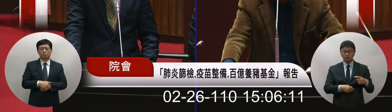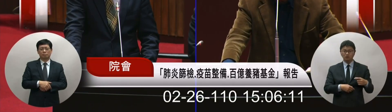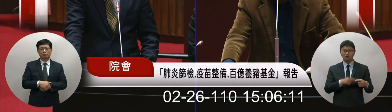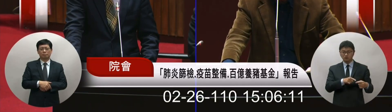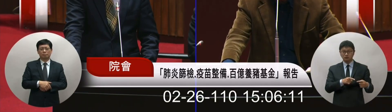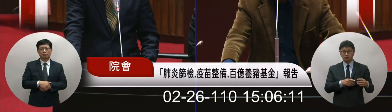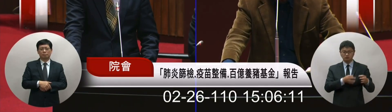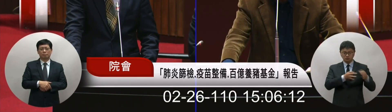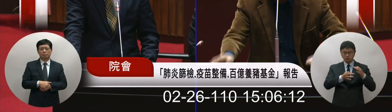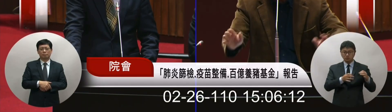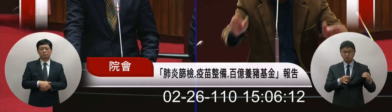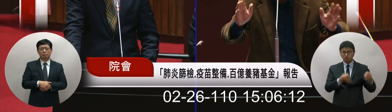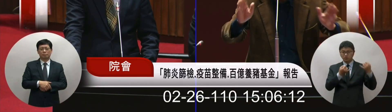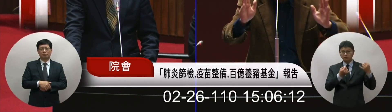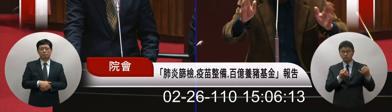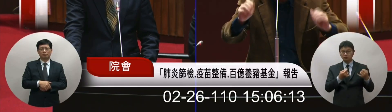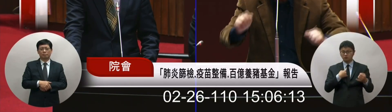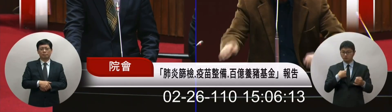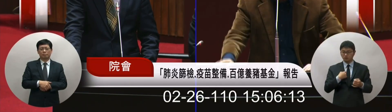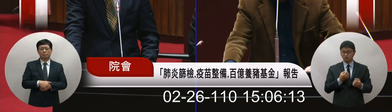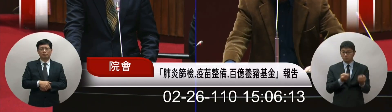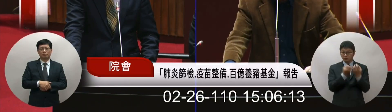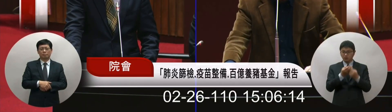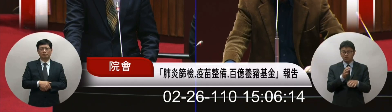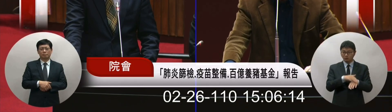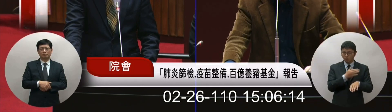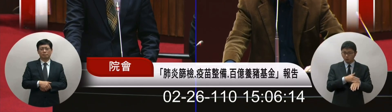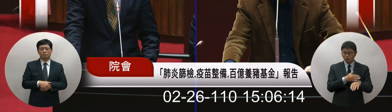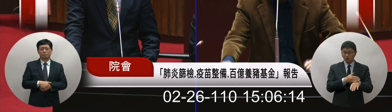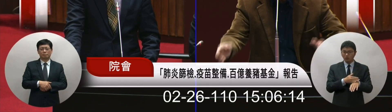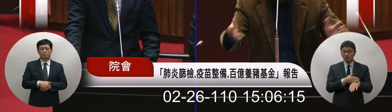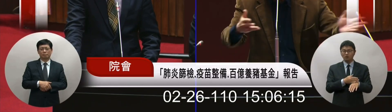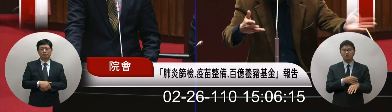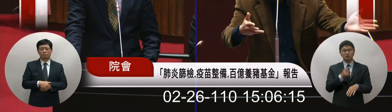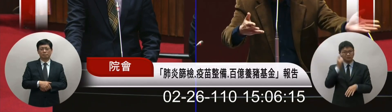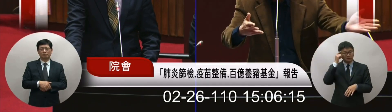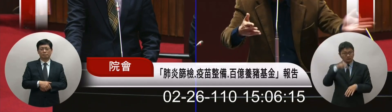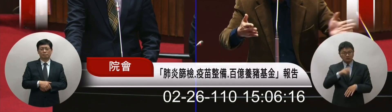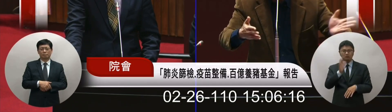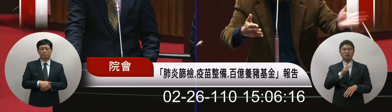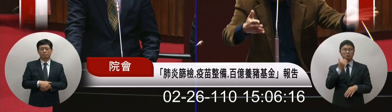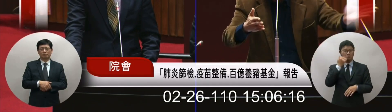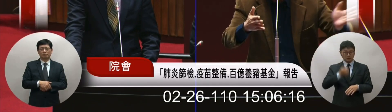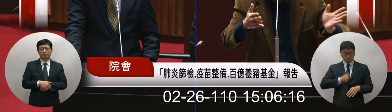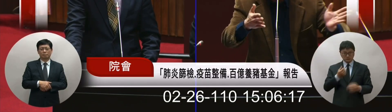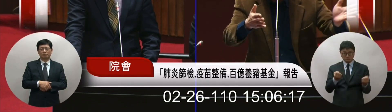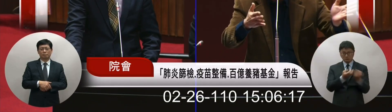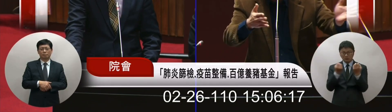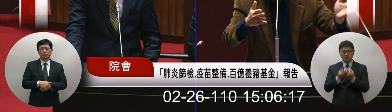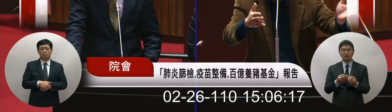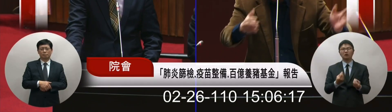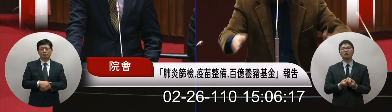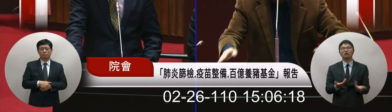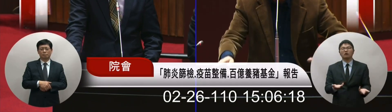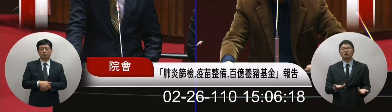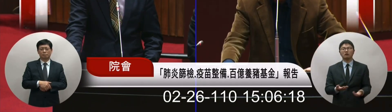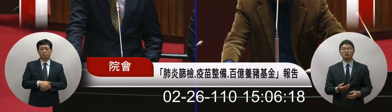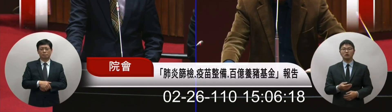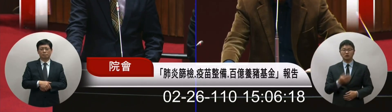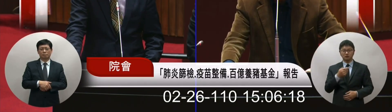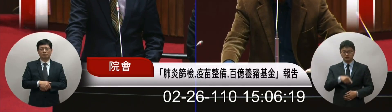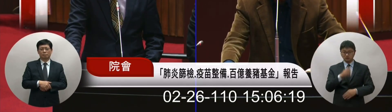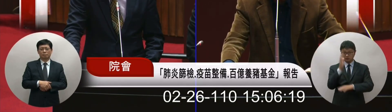啦、啊。啊，那时候我们怎么办？他的政策如果是朝向这个方